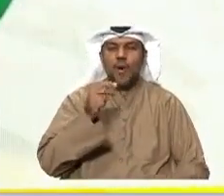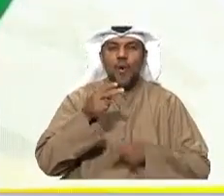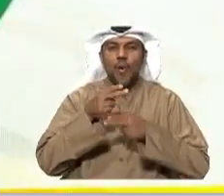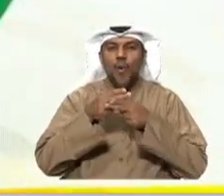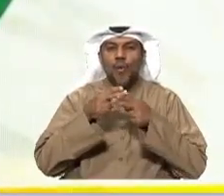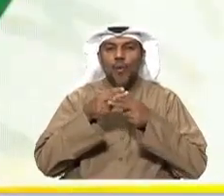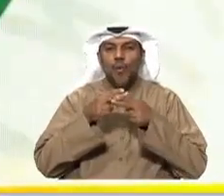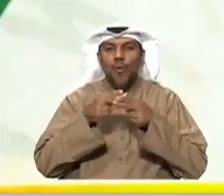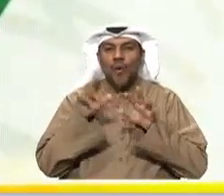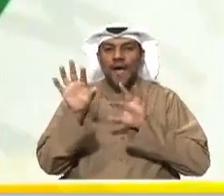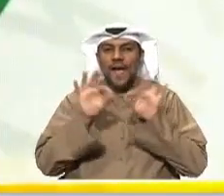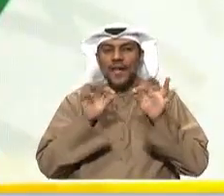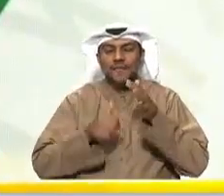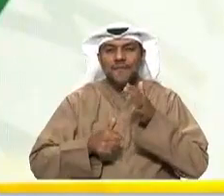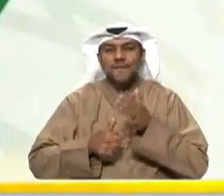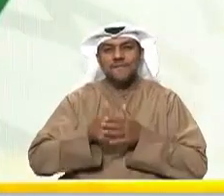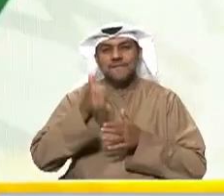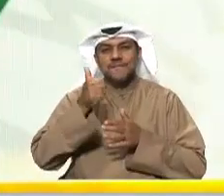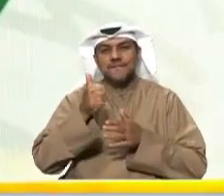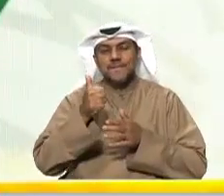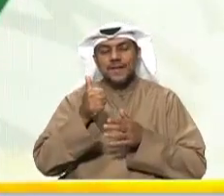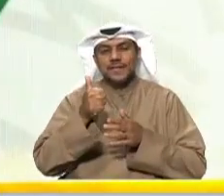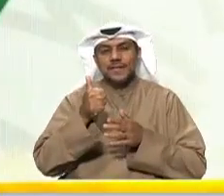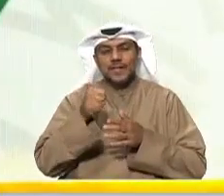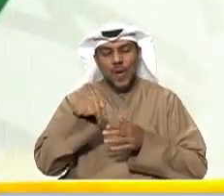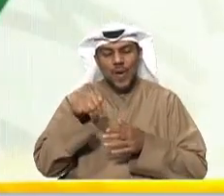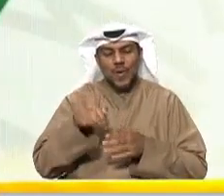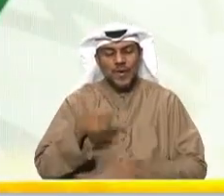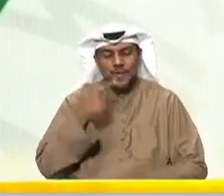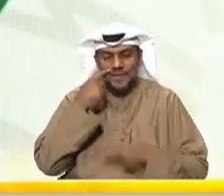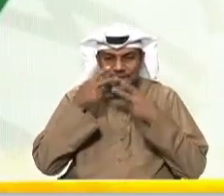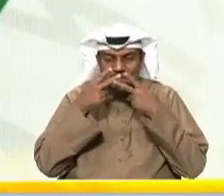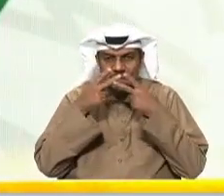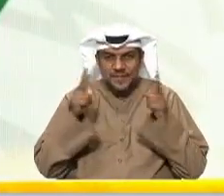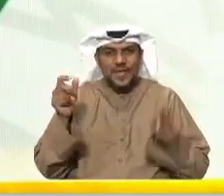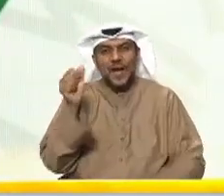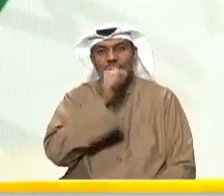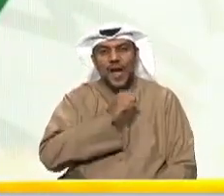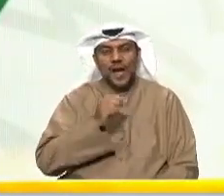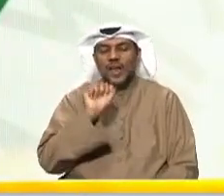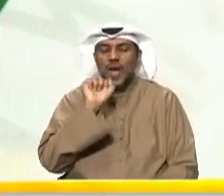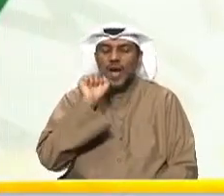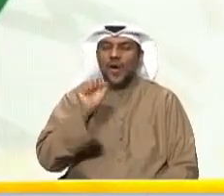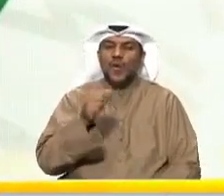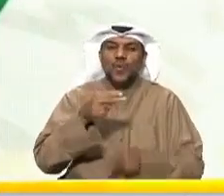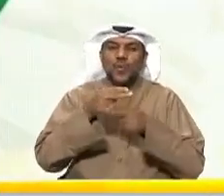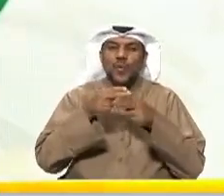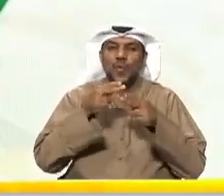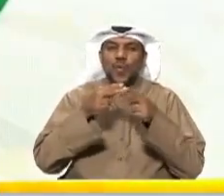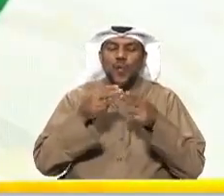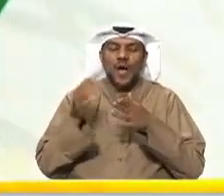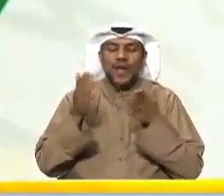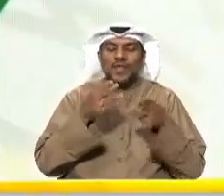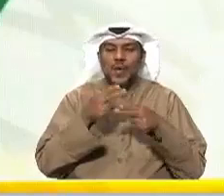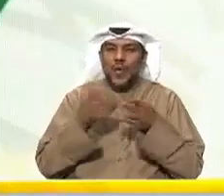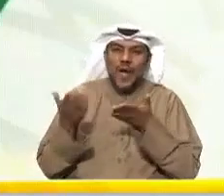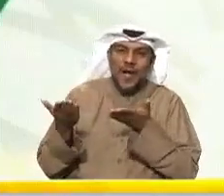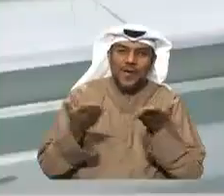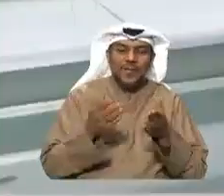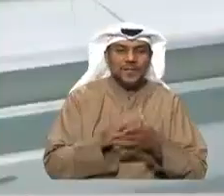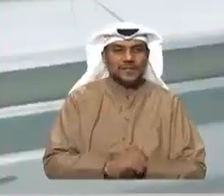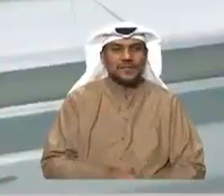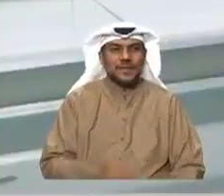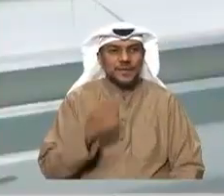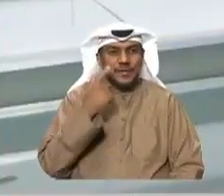تبدأ نشرتنا الرياضية مشاهدينا الكرام مع هذا الحدث الذي احتفلنا فيه قبل ساعات قليلة، حيث